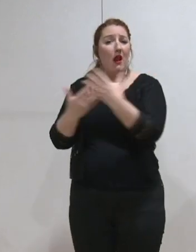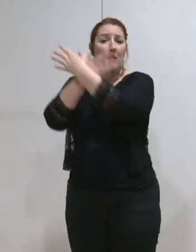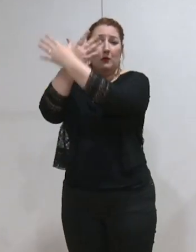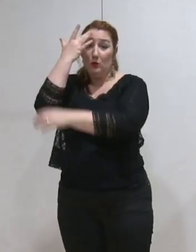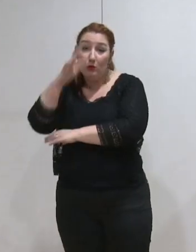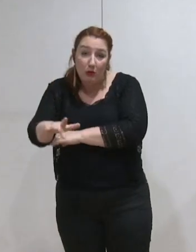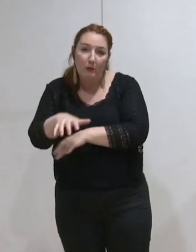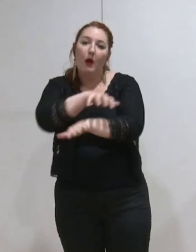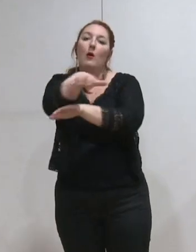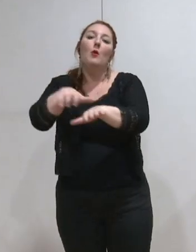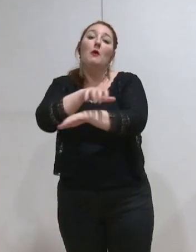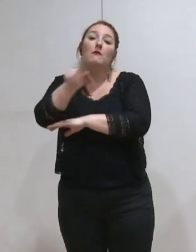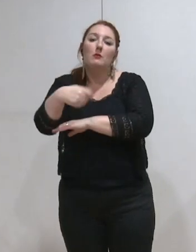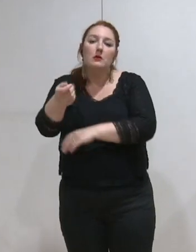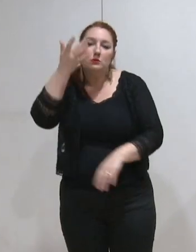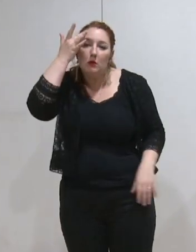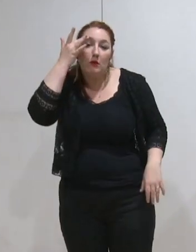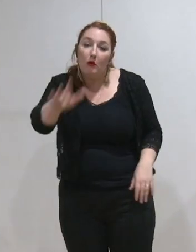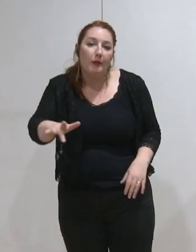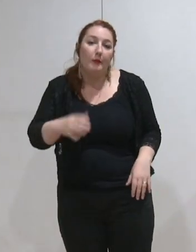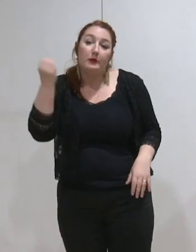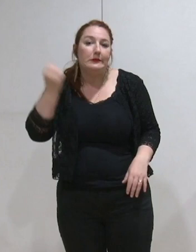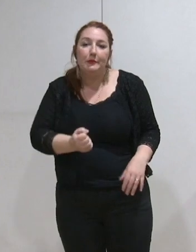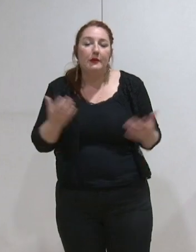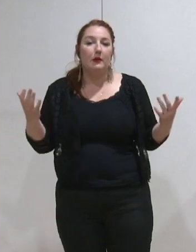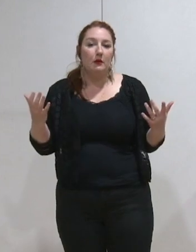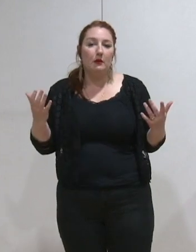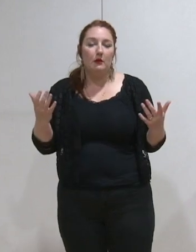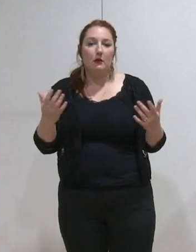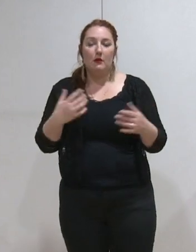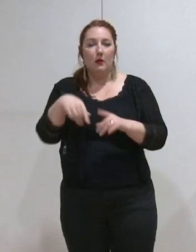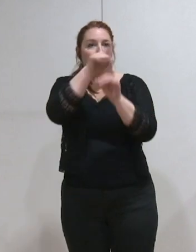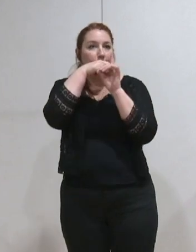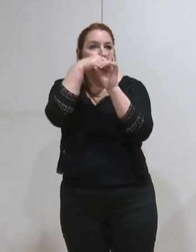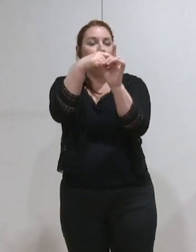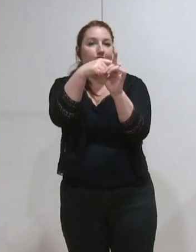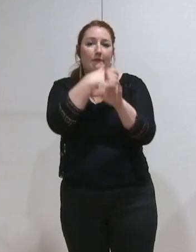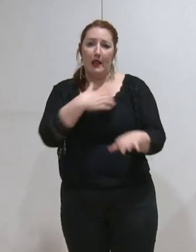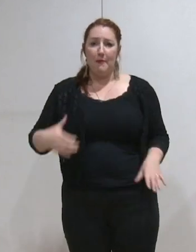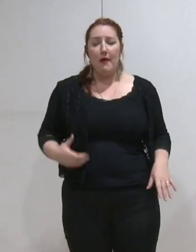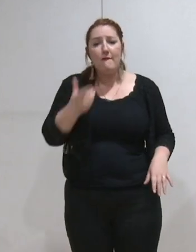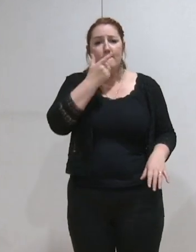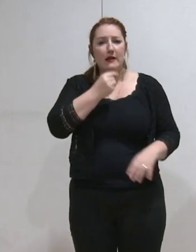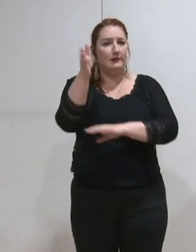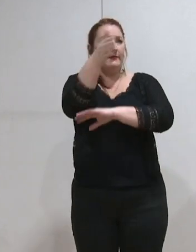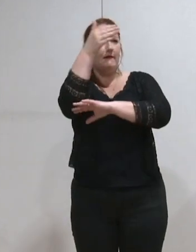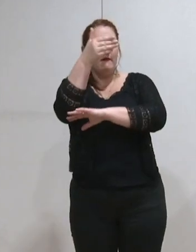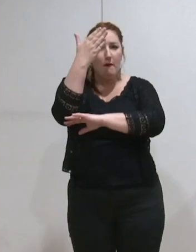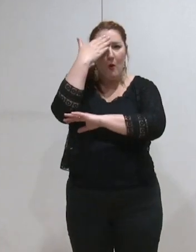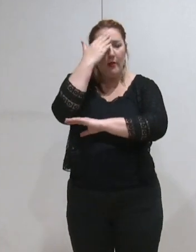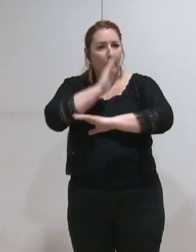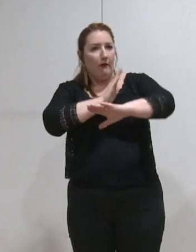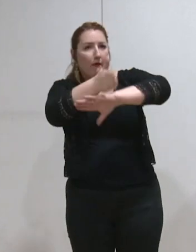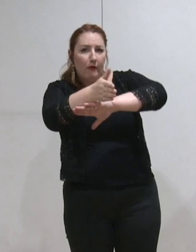moins si le seul interlocuteur reconnu s'avérait défaillant alors ce